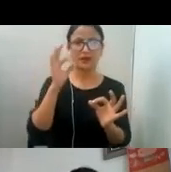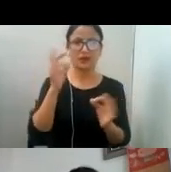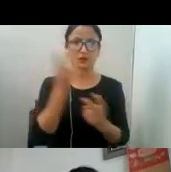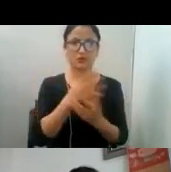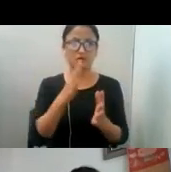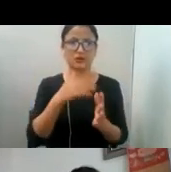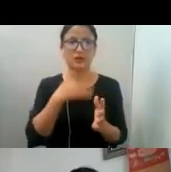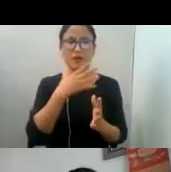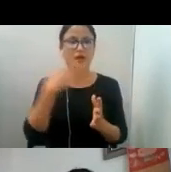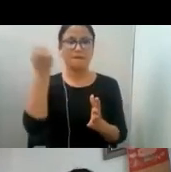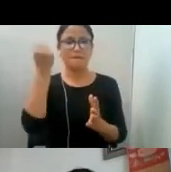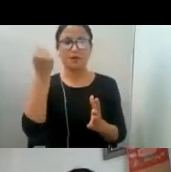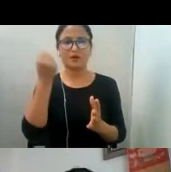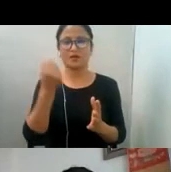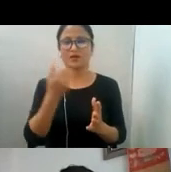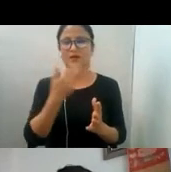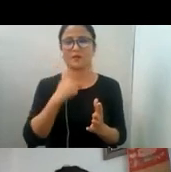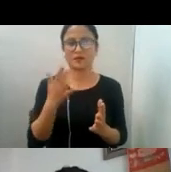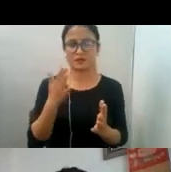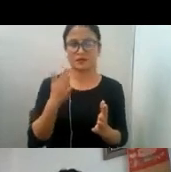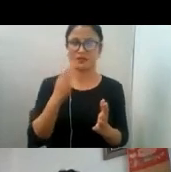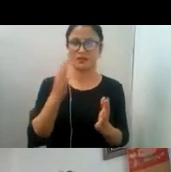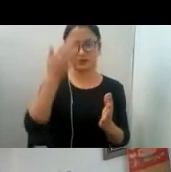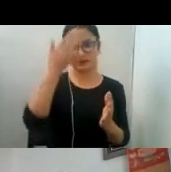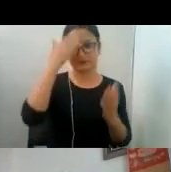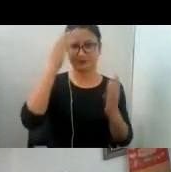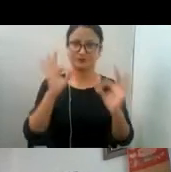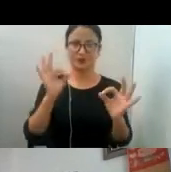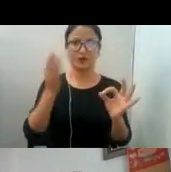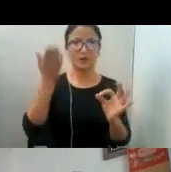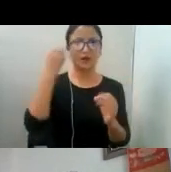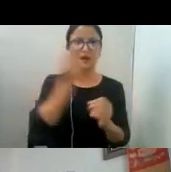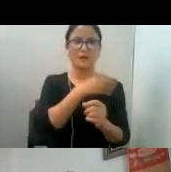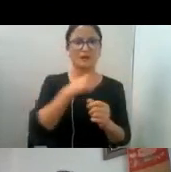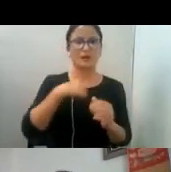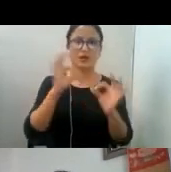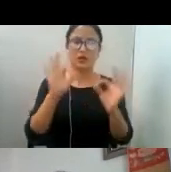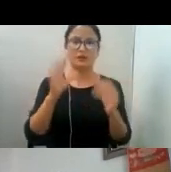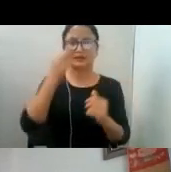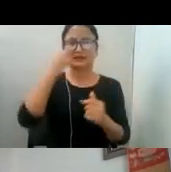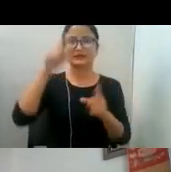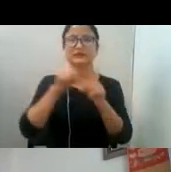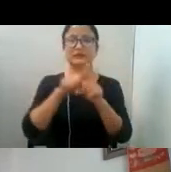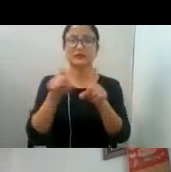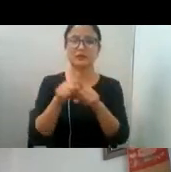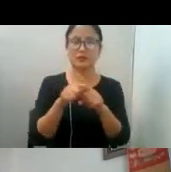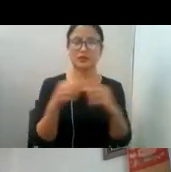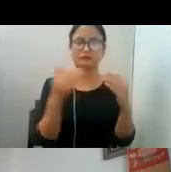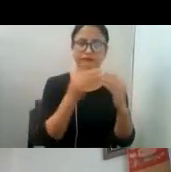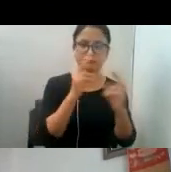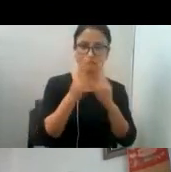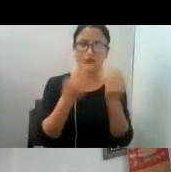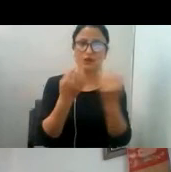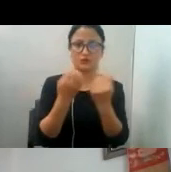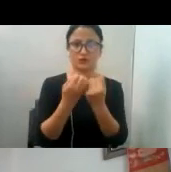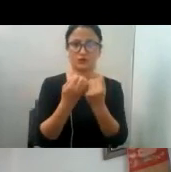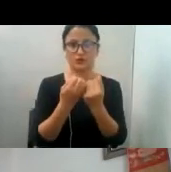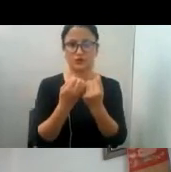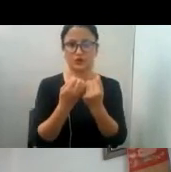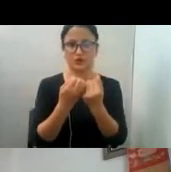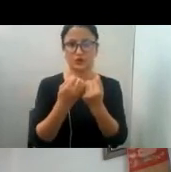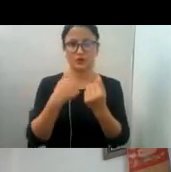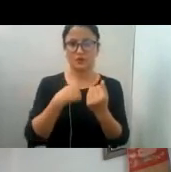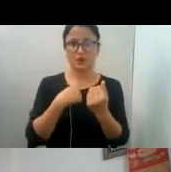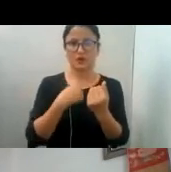त्यस्तो मर्न यताउति मन लाग्दैन. जस पहिलाको भन्दा राम्रो छ, यहाँ दिदीहरूसँग पनि आउँछु, कुरा गर्छु. मलाई